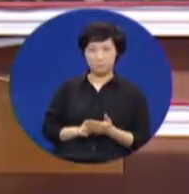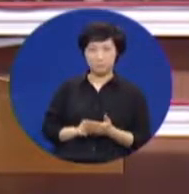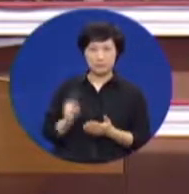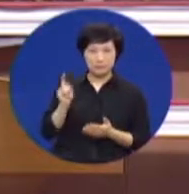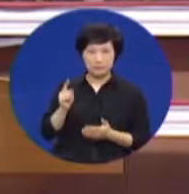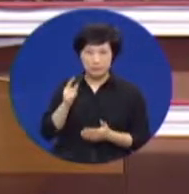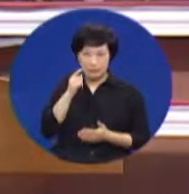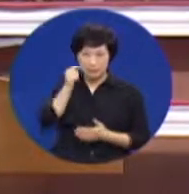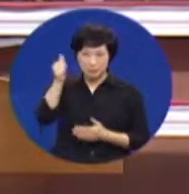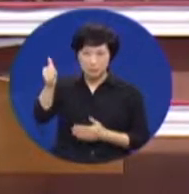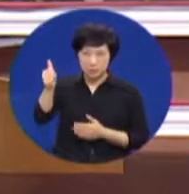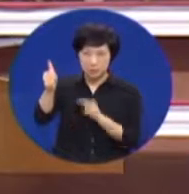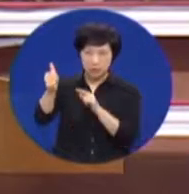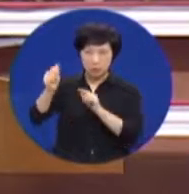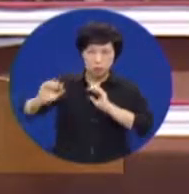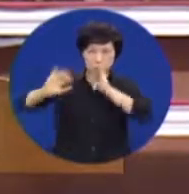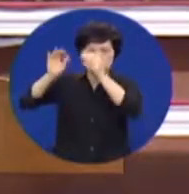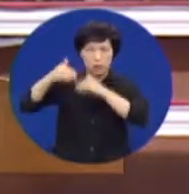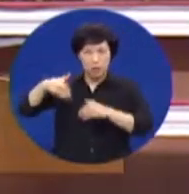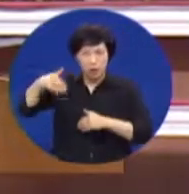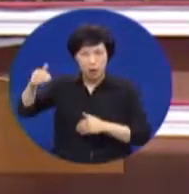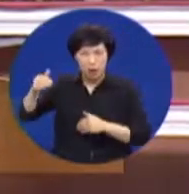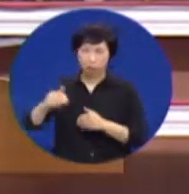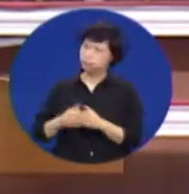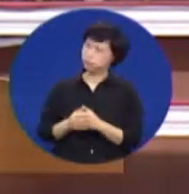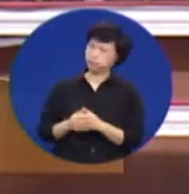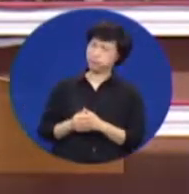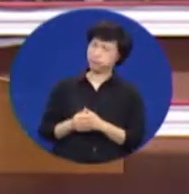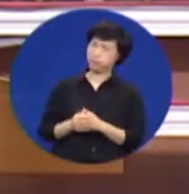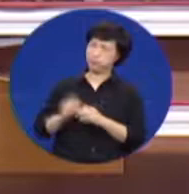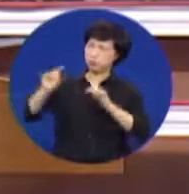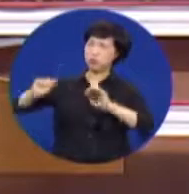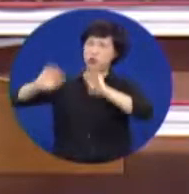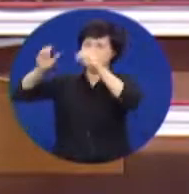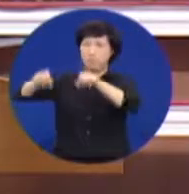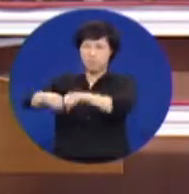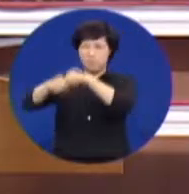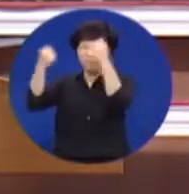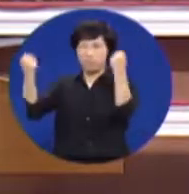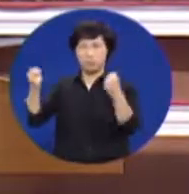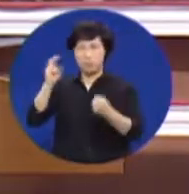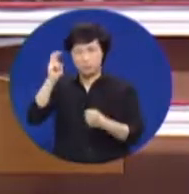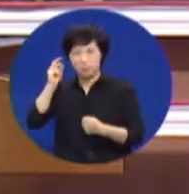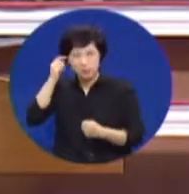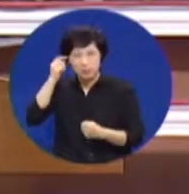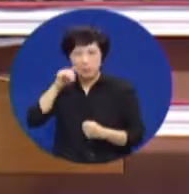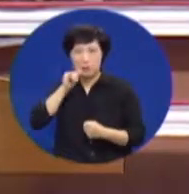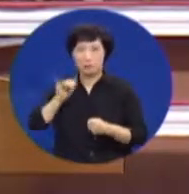저런 양반이 천국 가면 천국이 만 원이겠다.